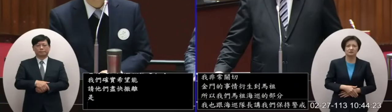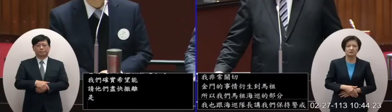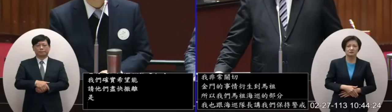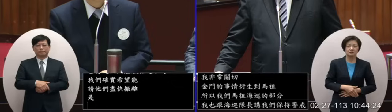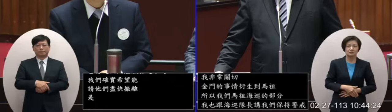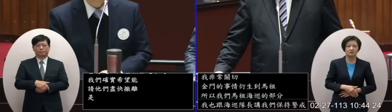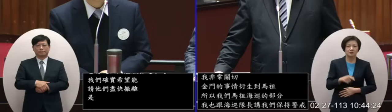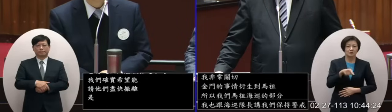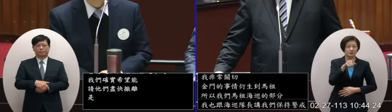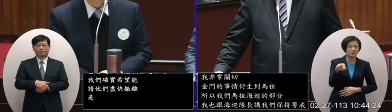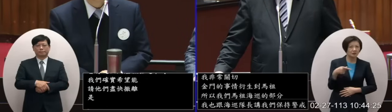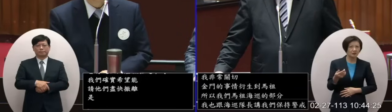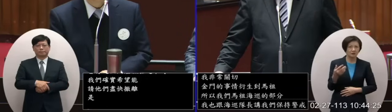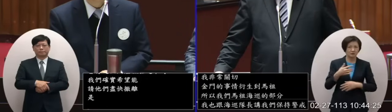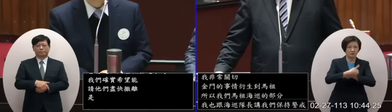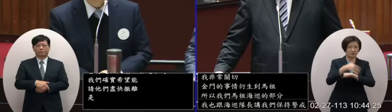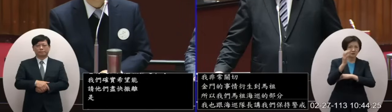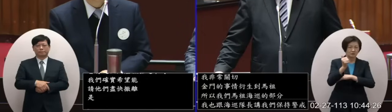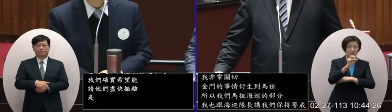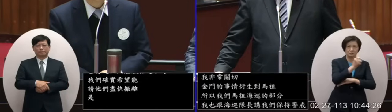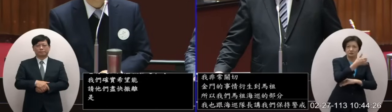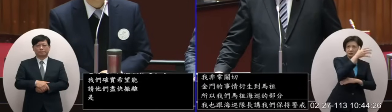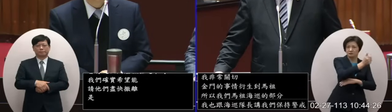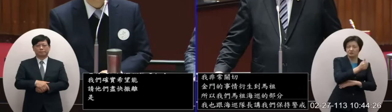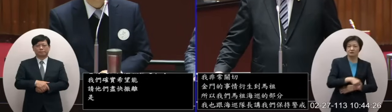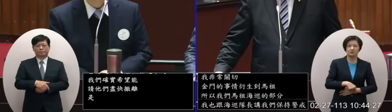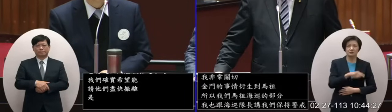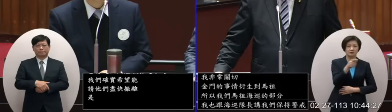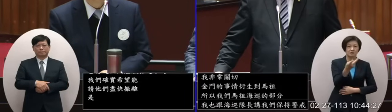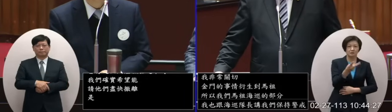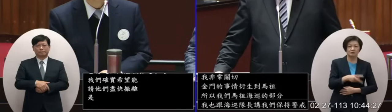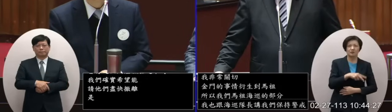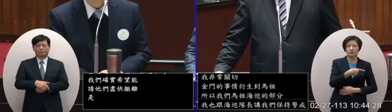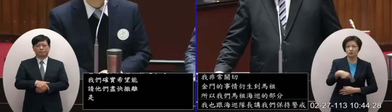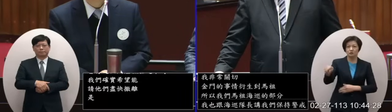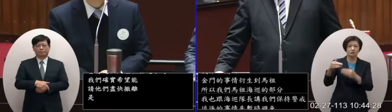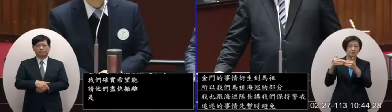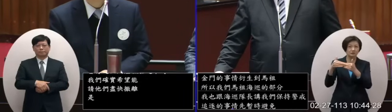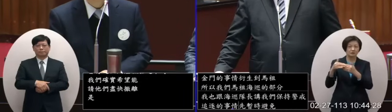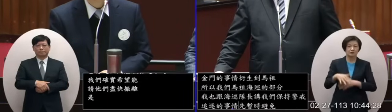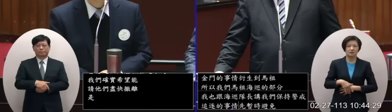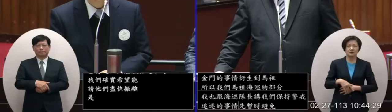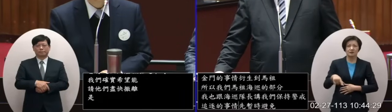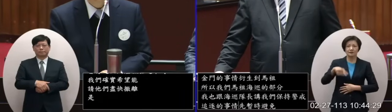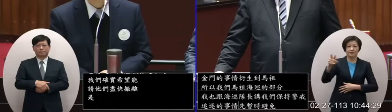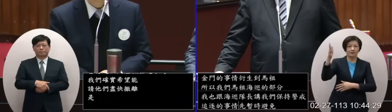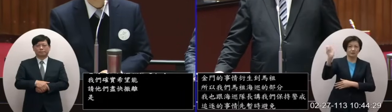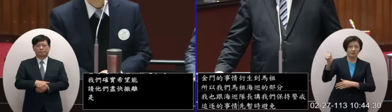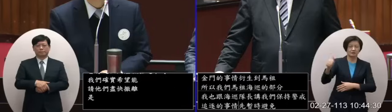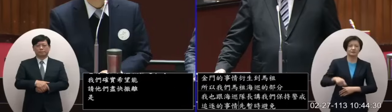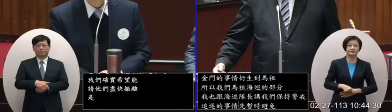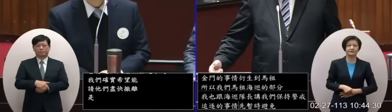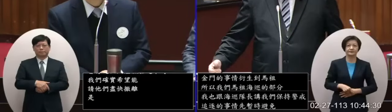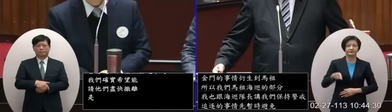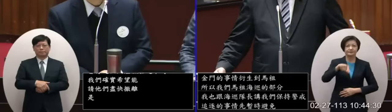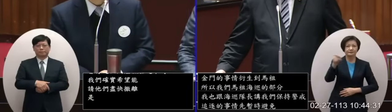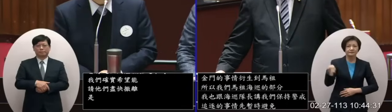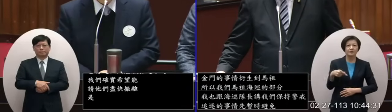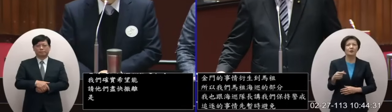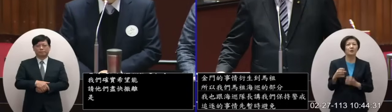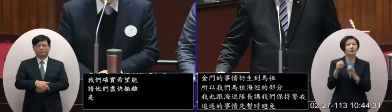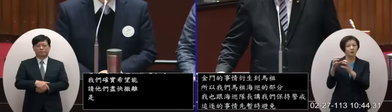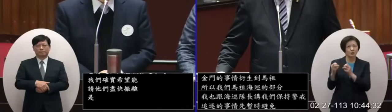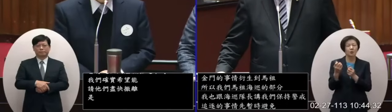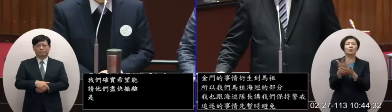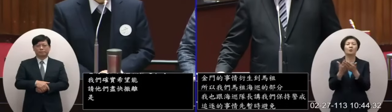两马闹元宵的时候，我们的县长、议长也到彼岸去啊，跟大陆领导，我们在那边气氛都还